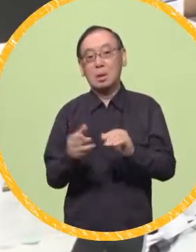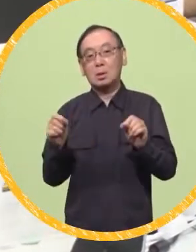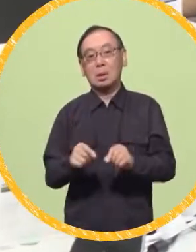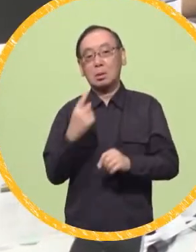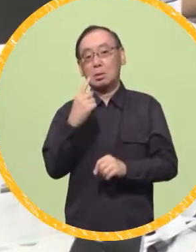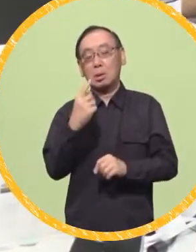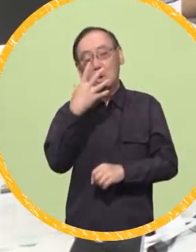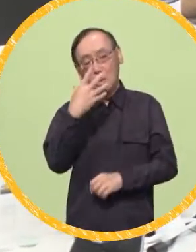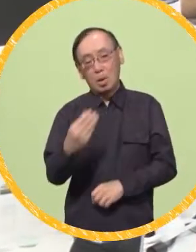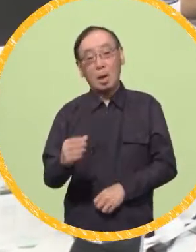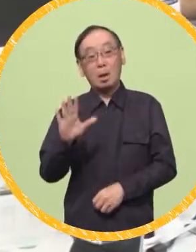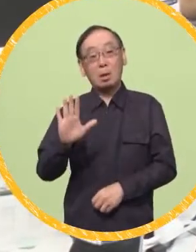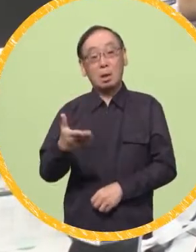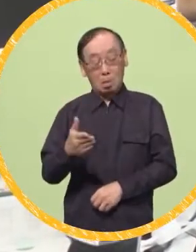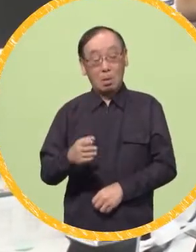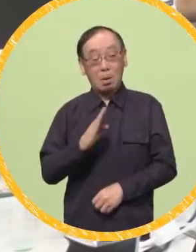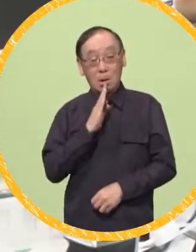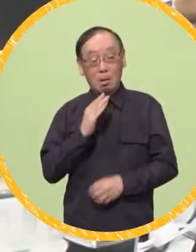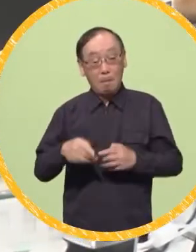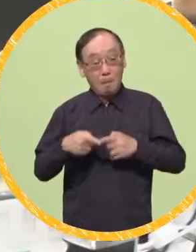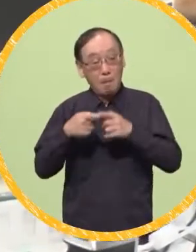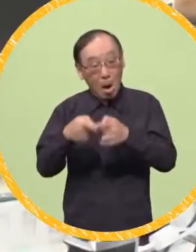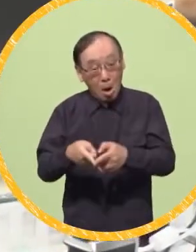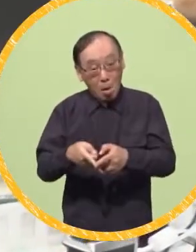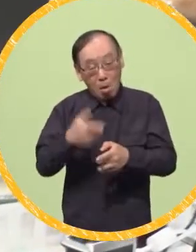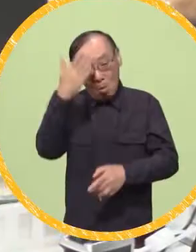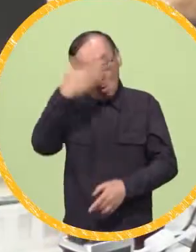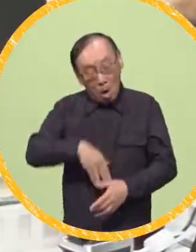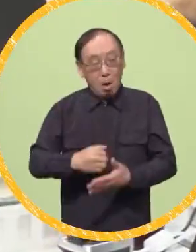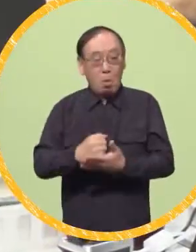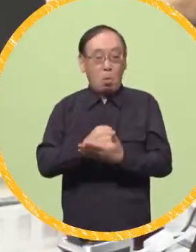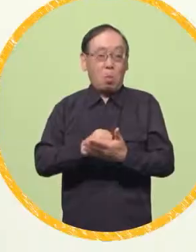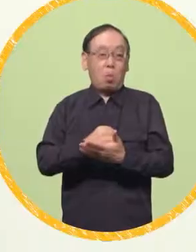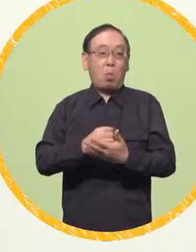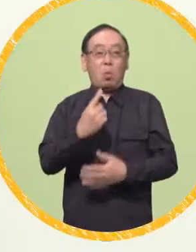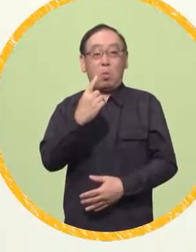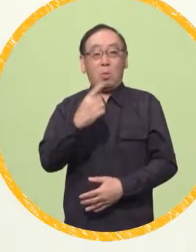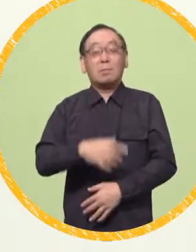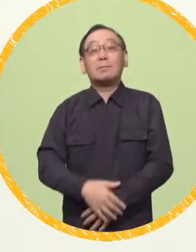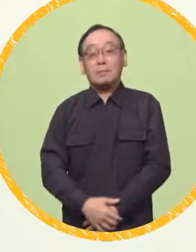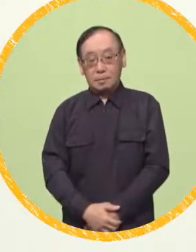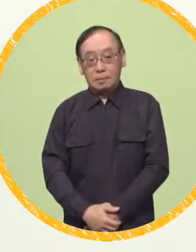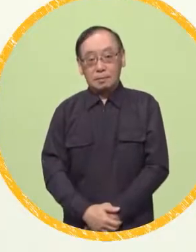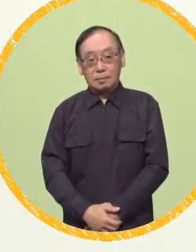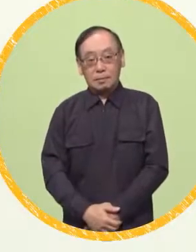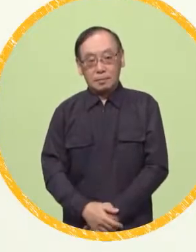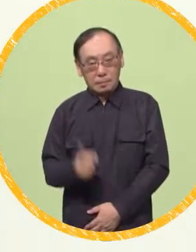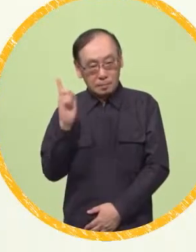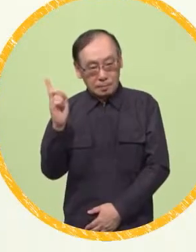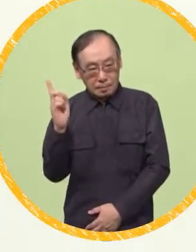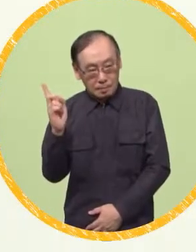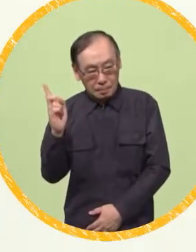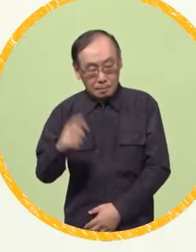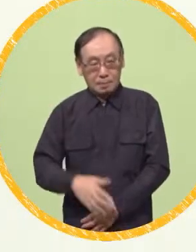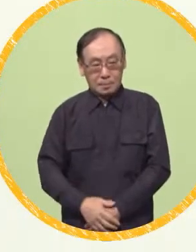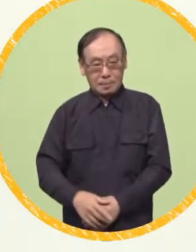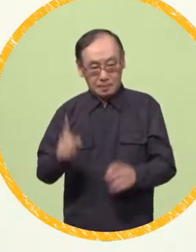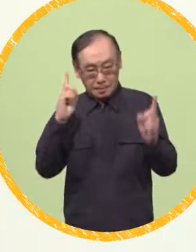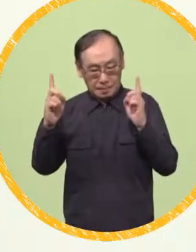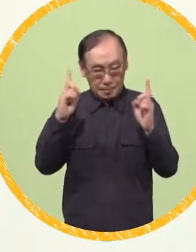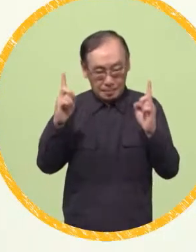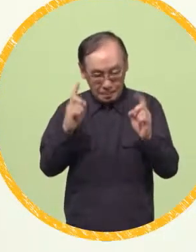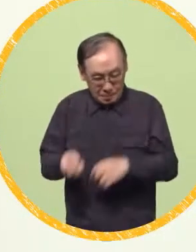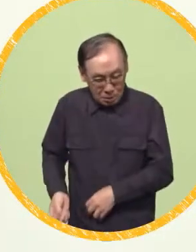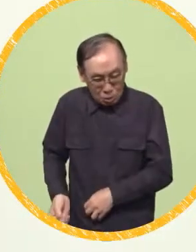まさか自分がやると思ってなかったのでまあこれも何かの運命かなと思って入っさあそんな海上さんたちが考案した